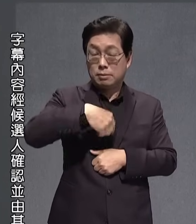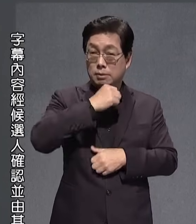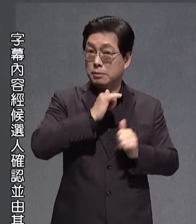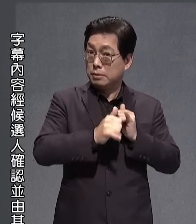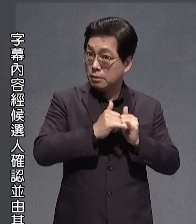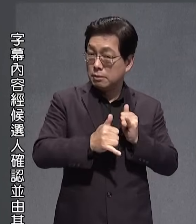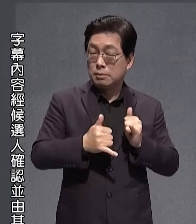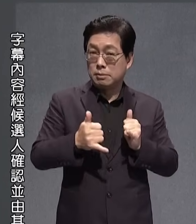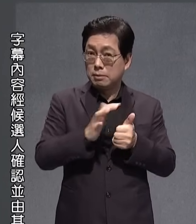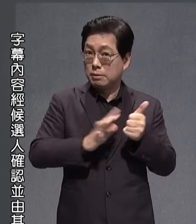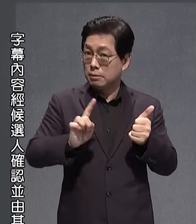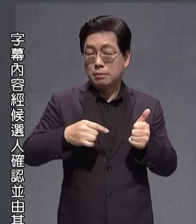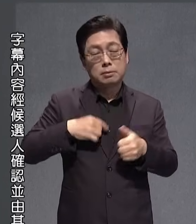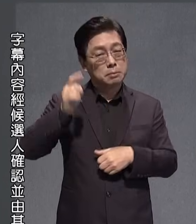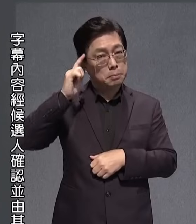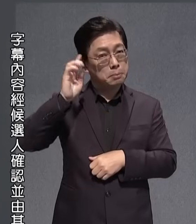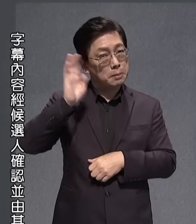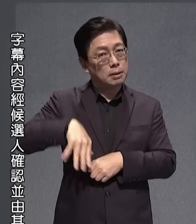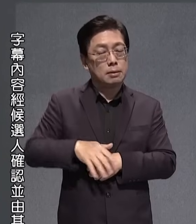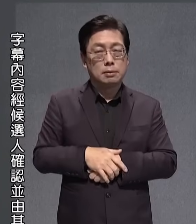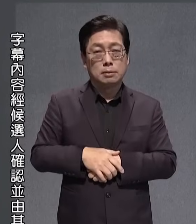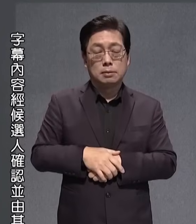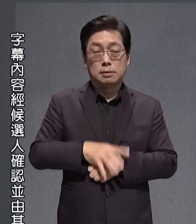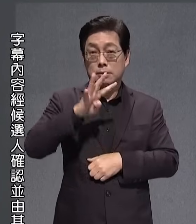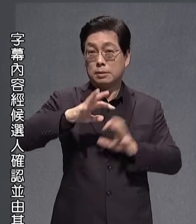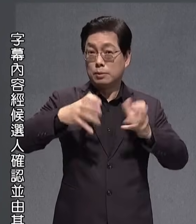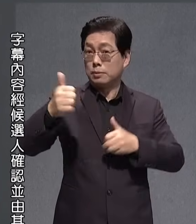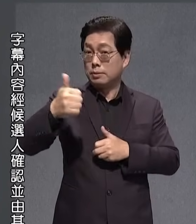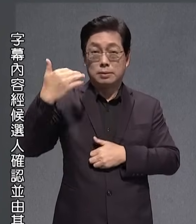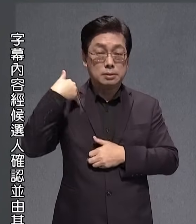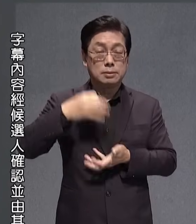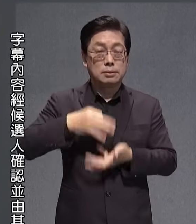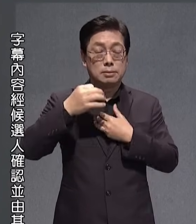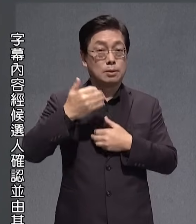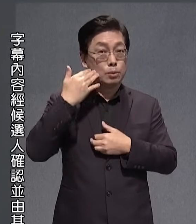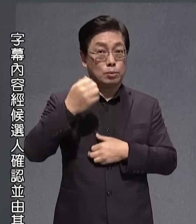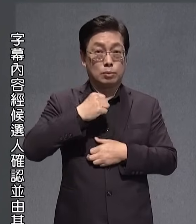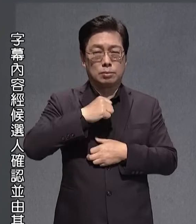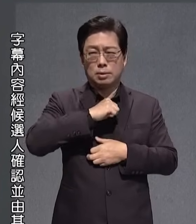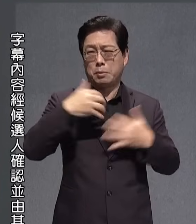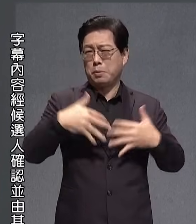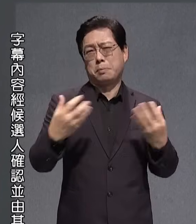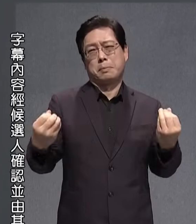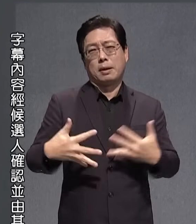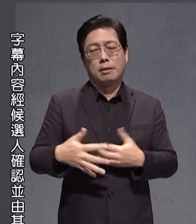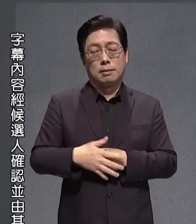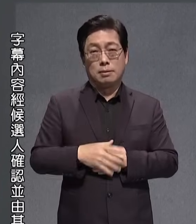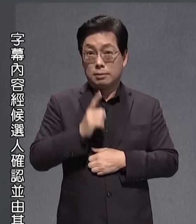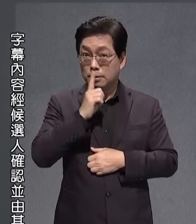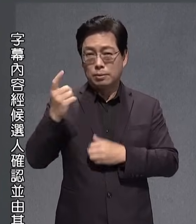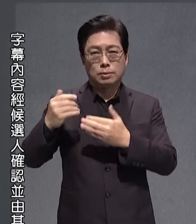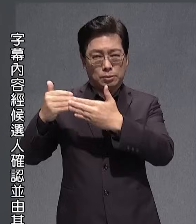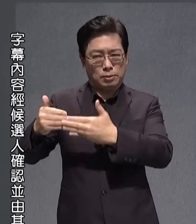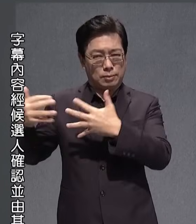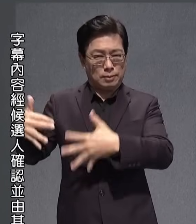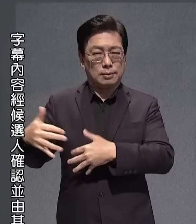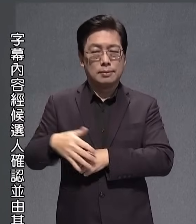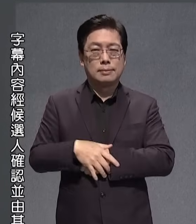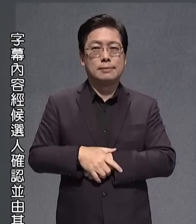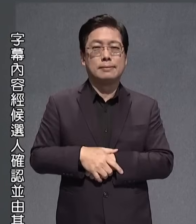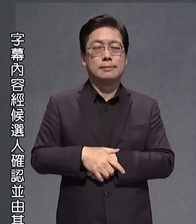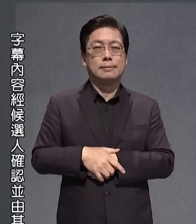受多大的冲击。经国先生说没有台湾问题啦，只有中国问题